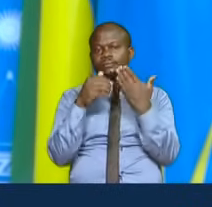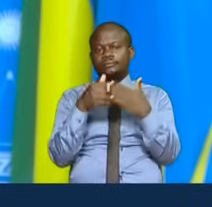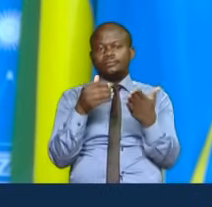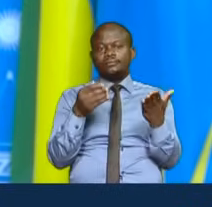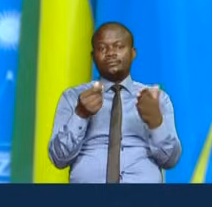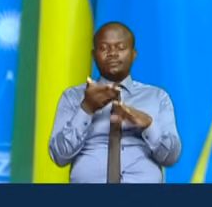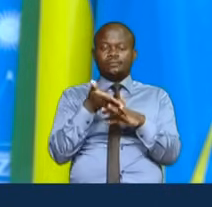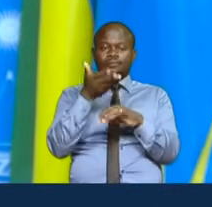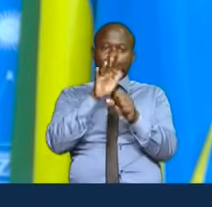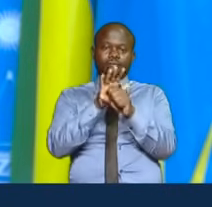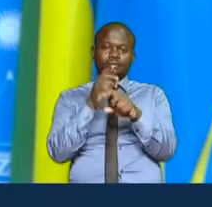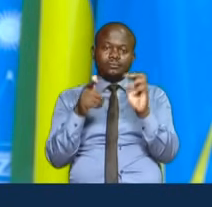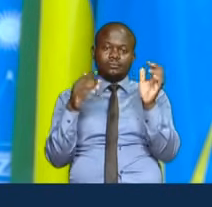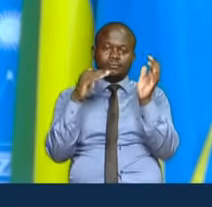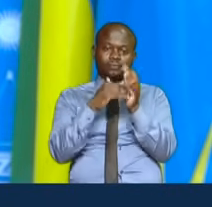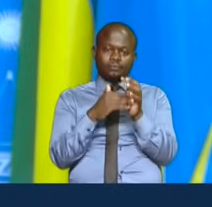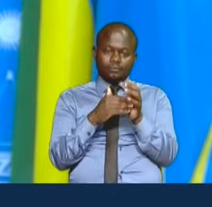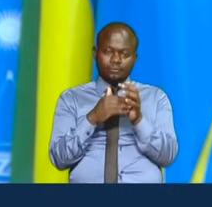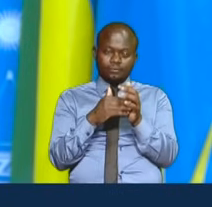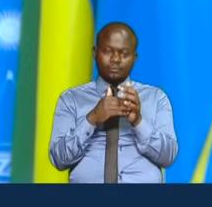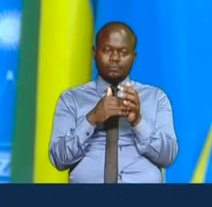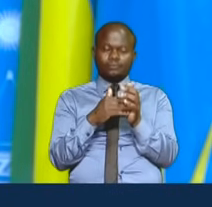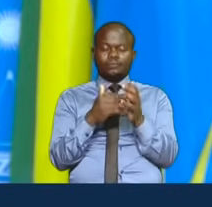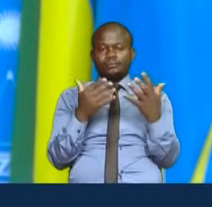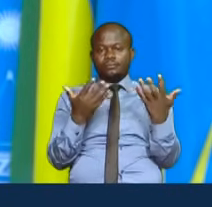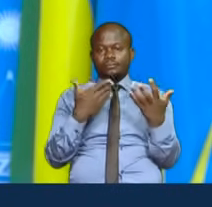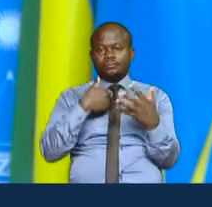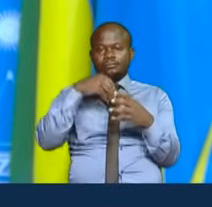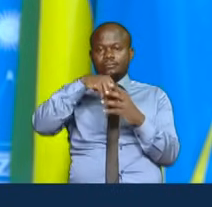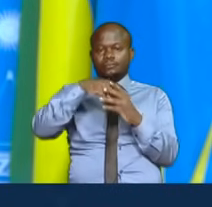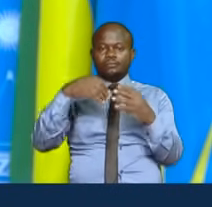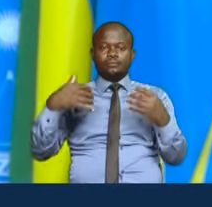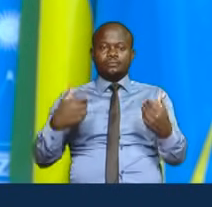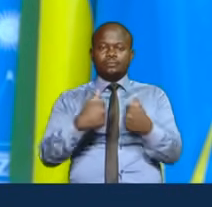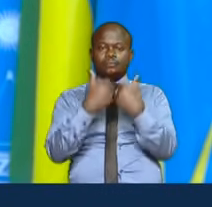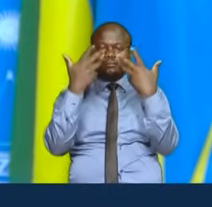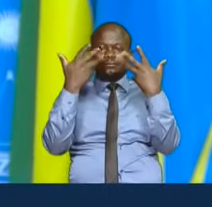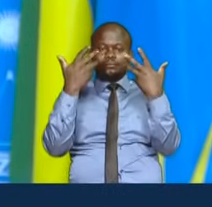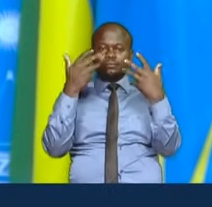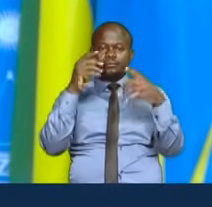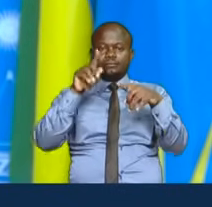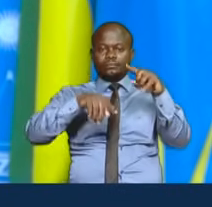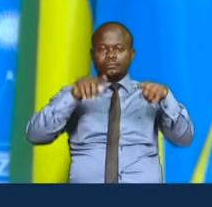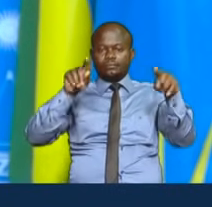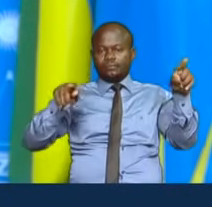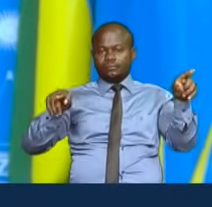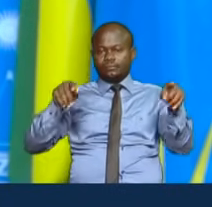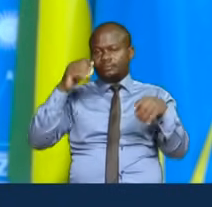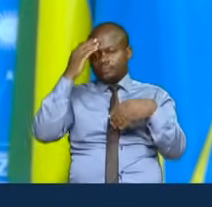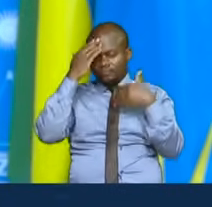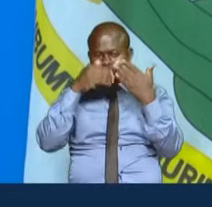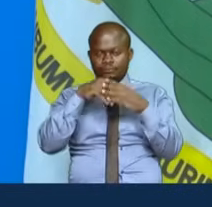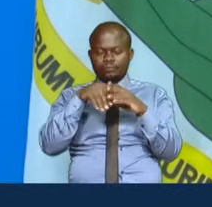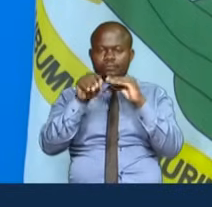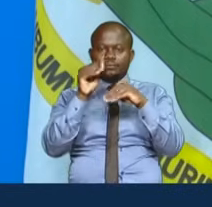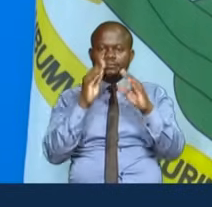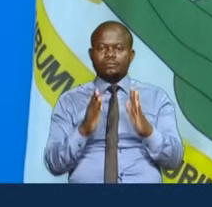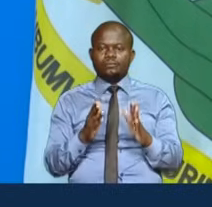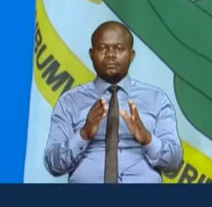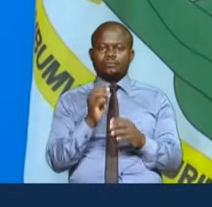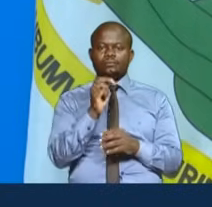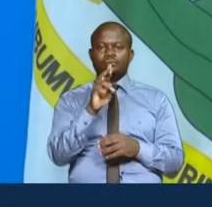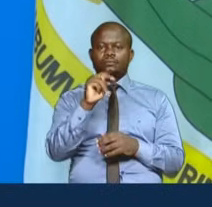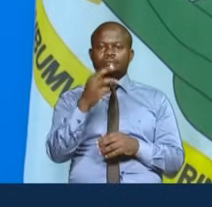iracyari hejuru kandi dufiteho ingaruka zitandukanye kuko mu bucuruzi. Murangwa